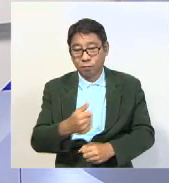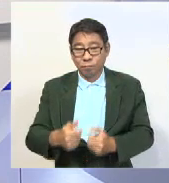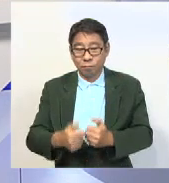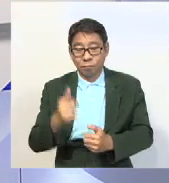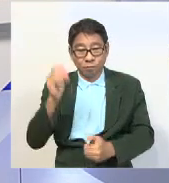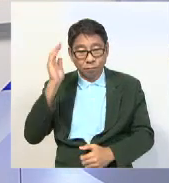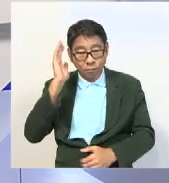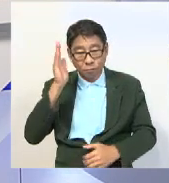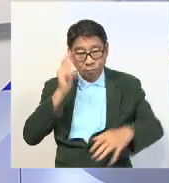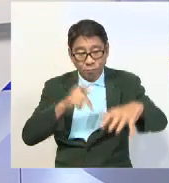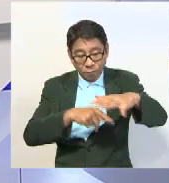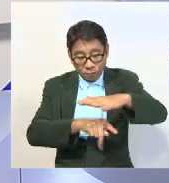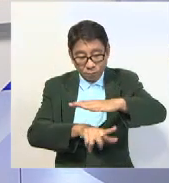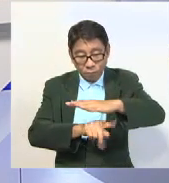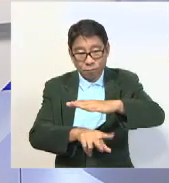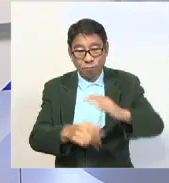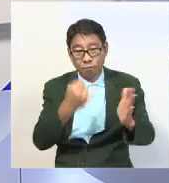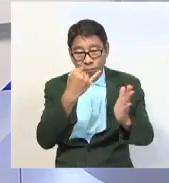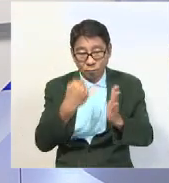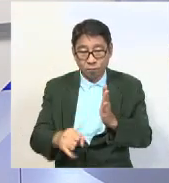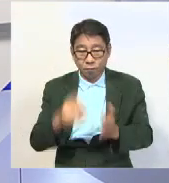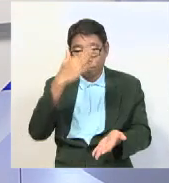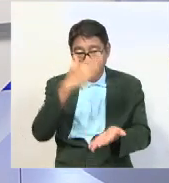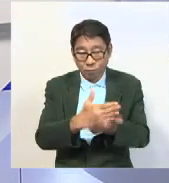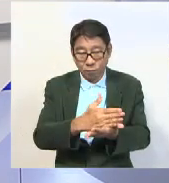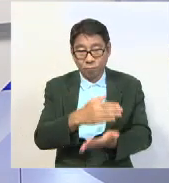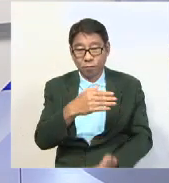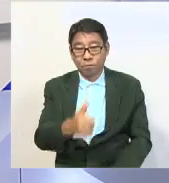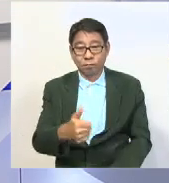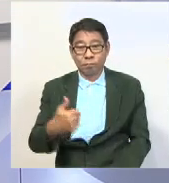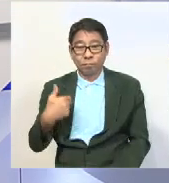เห็นโฆษณาที่สุ่มเสี่ยงผิดหรือเปล่าก็สั่งหยุดได้ก่อน ใช่ค่ะ เป็นอันมาก